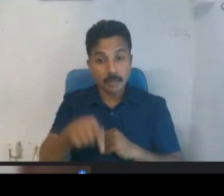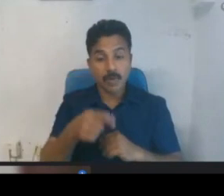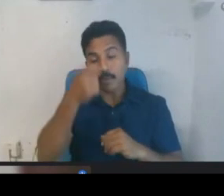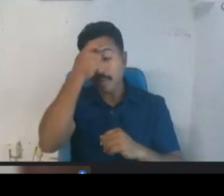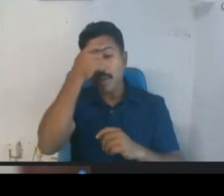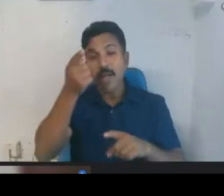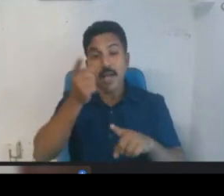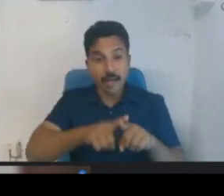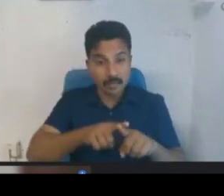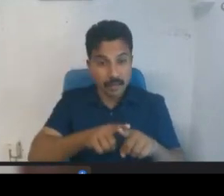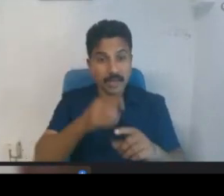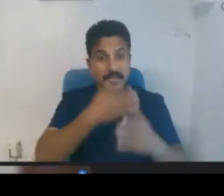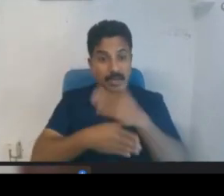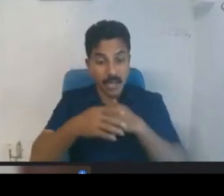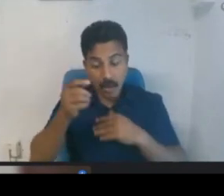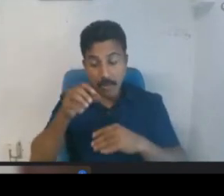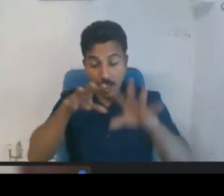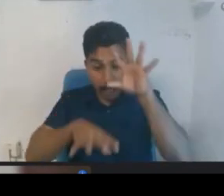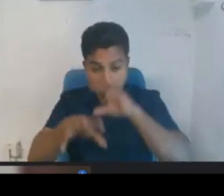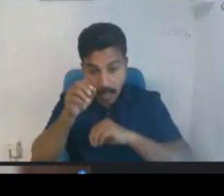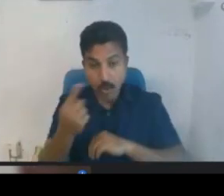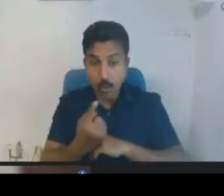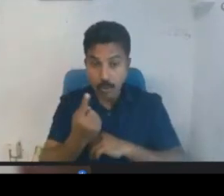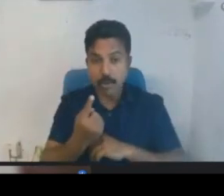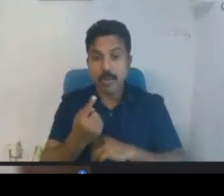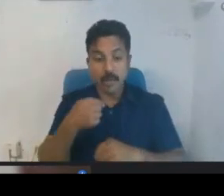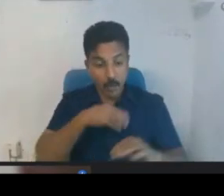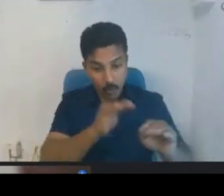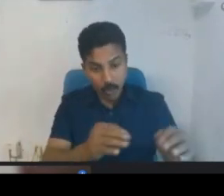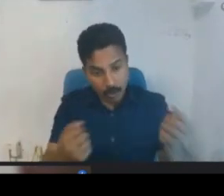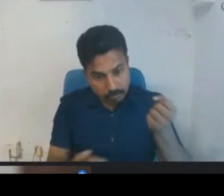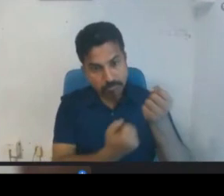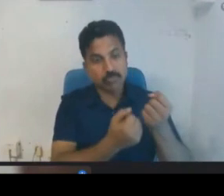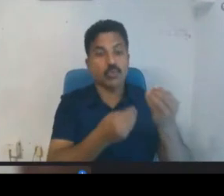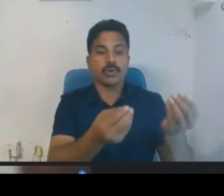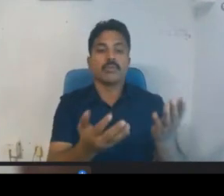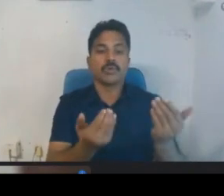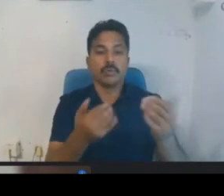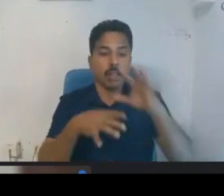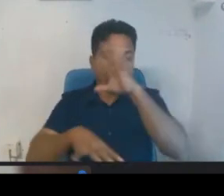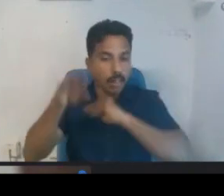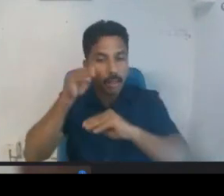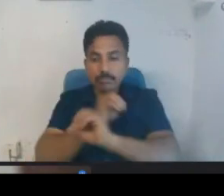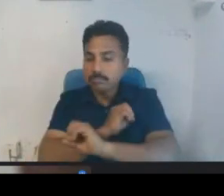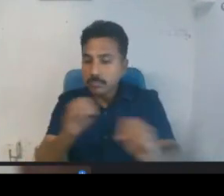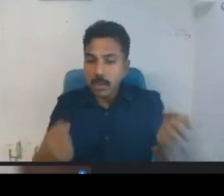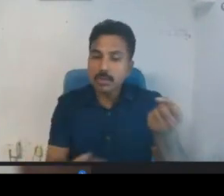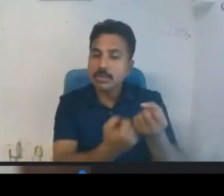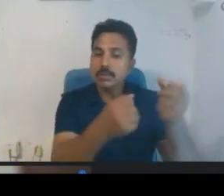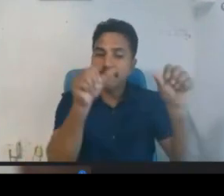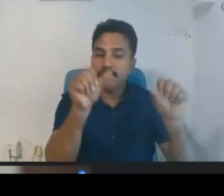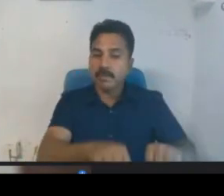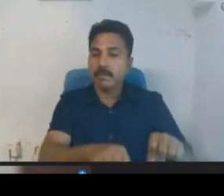കൃത്യമായി പഠിക്കുമ്പോൾ മാത്രമേ നമുക്ക് ആ അവസ്ഥയിൽ നിന്നും നമ്മുടെ കുഞ്ഞിനെ ഒരു പരിധി വരെ മുന്നോട്ട് കൊണ്ടുപോകാനായിട്ട് കഴിയത്തുള്ളൂ.